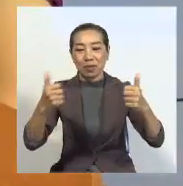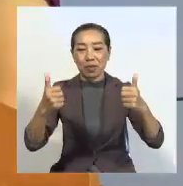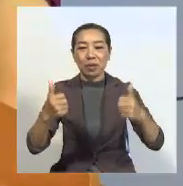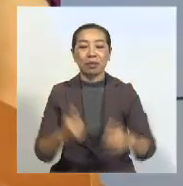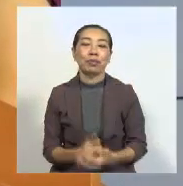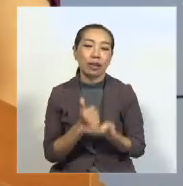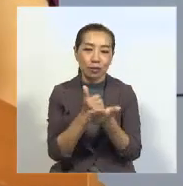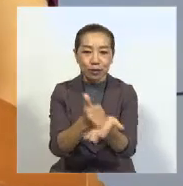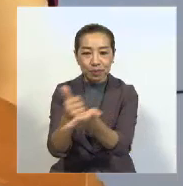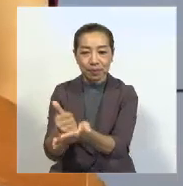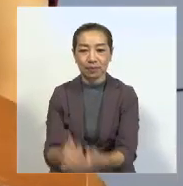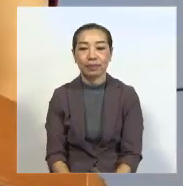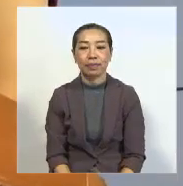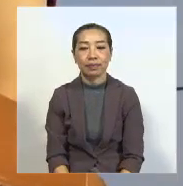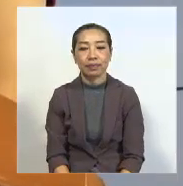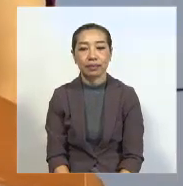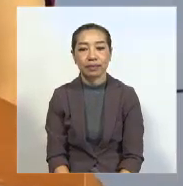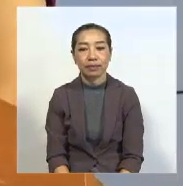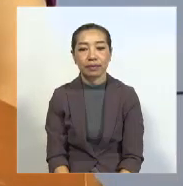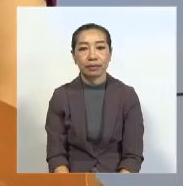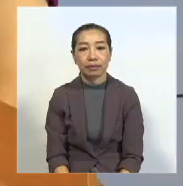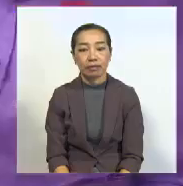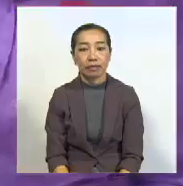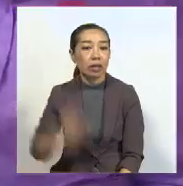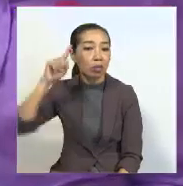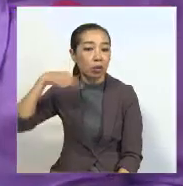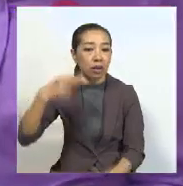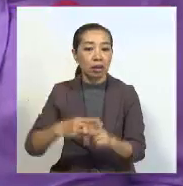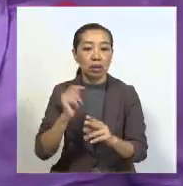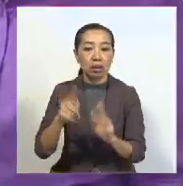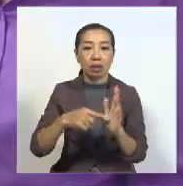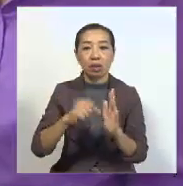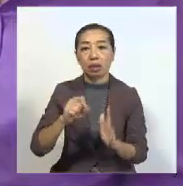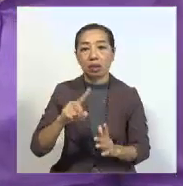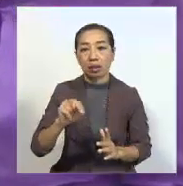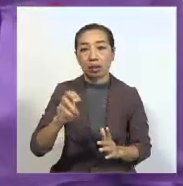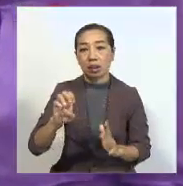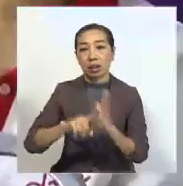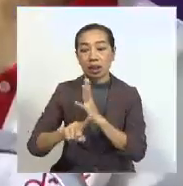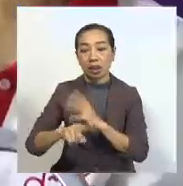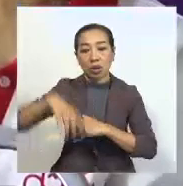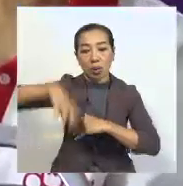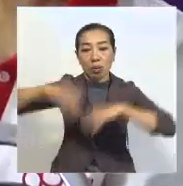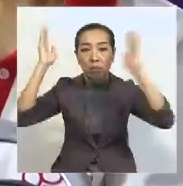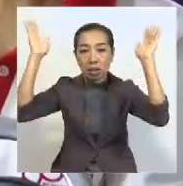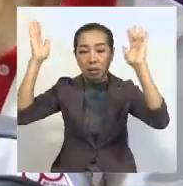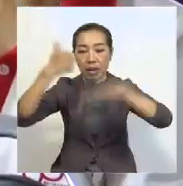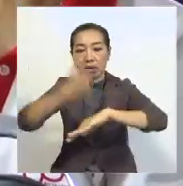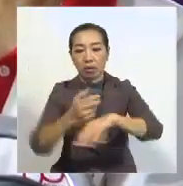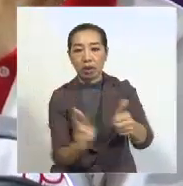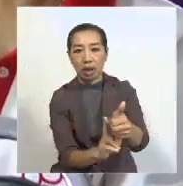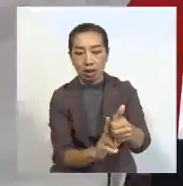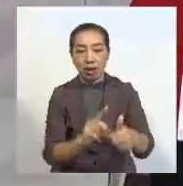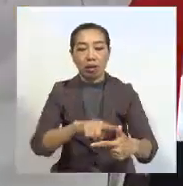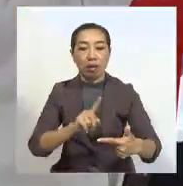ต่างเติมเต็มให้กันค่ะงานนี้มีนางทัศนีผลชานิโกรองอธิบดีกรมประชาสัมพันธ์นายสัมพันธ์มู